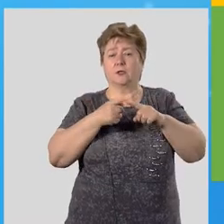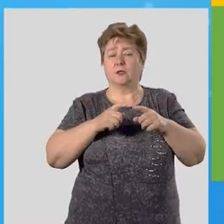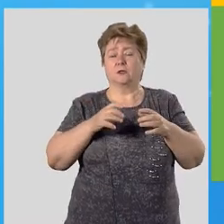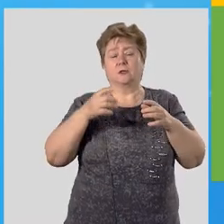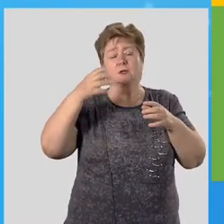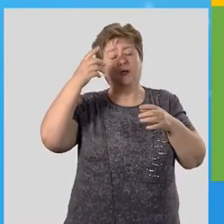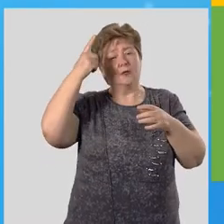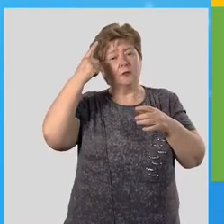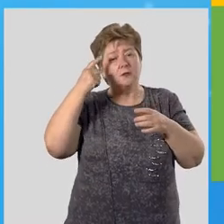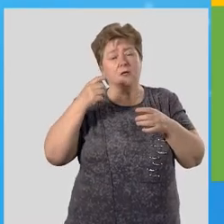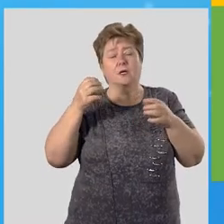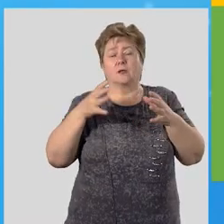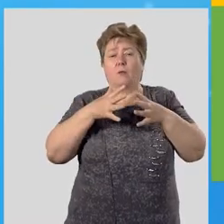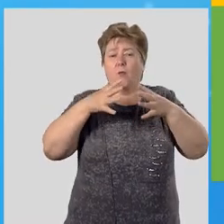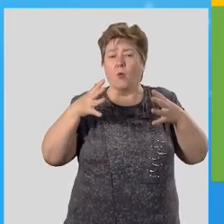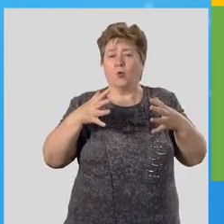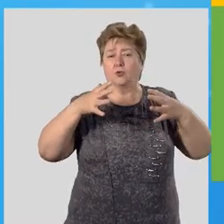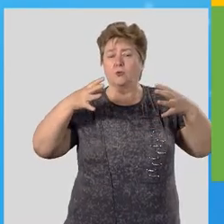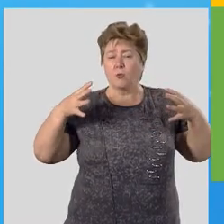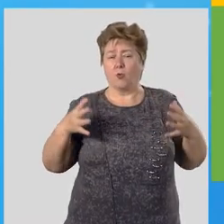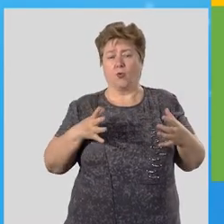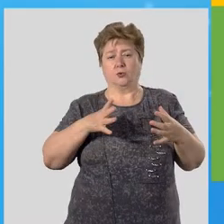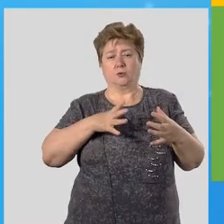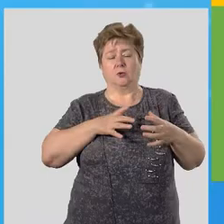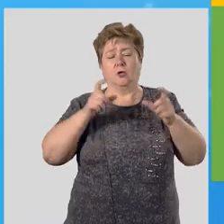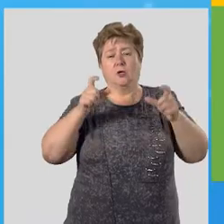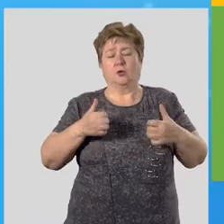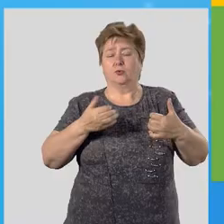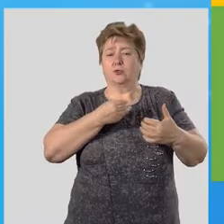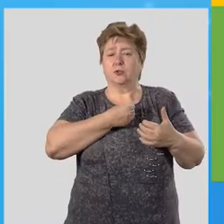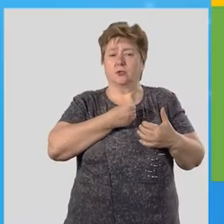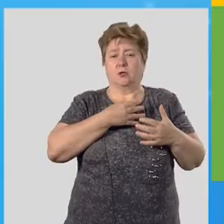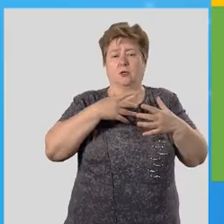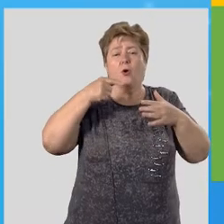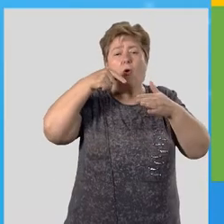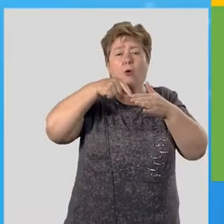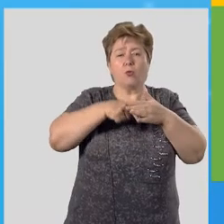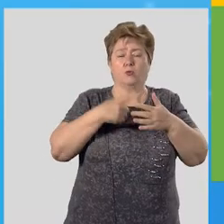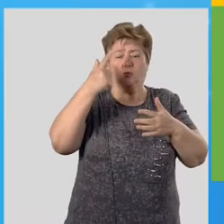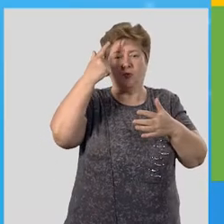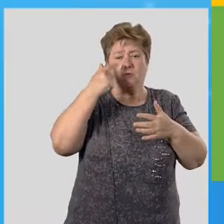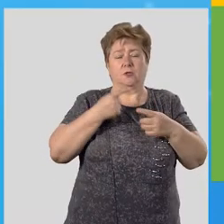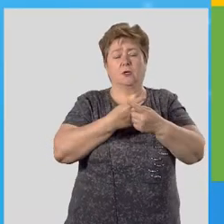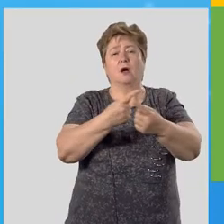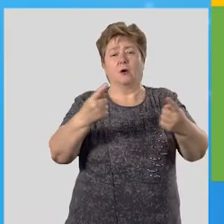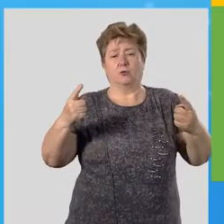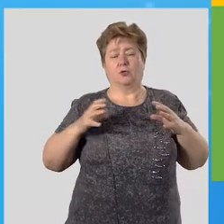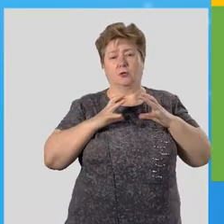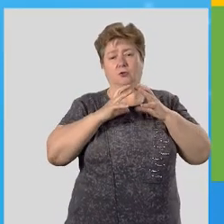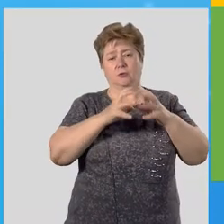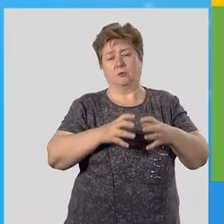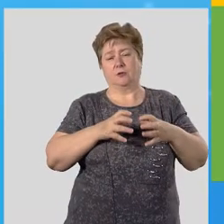знаний становилось все больше и больше. Люди стремились как можно глубже познать окружающий мир.